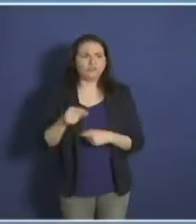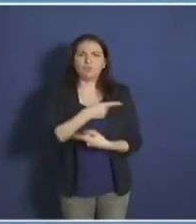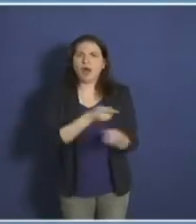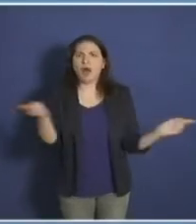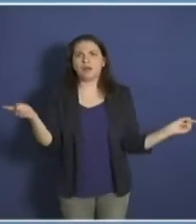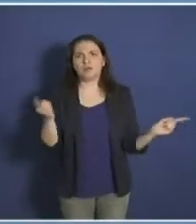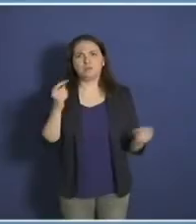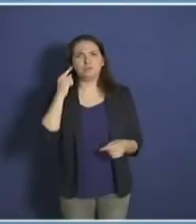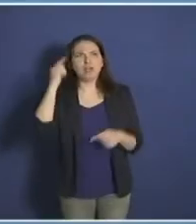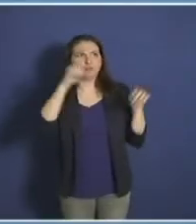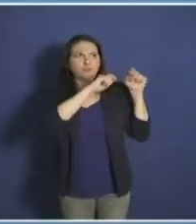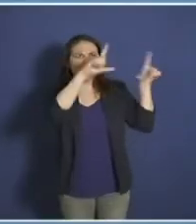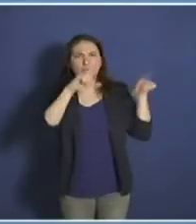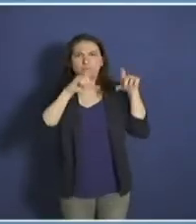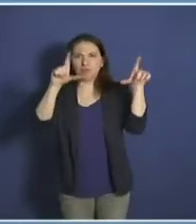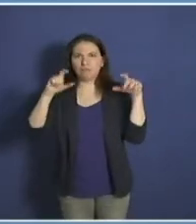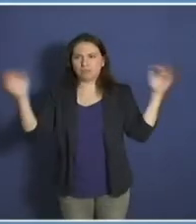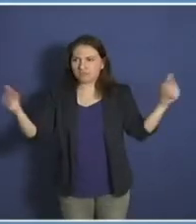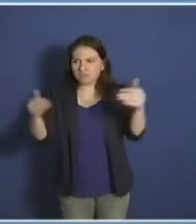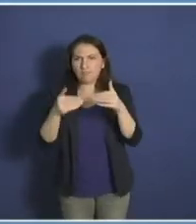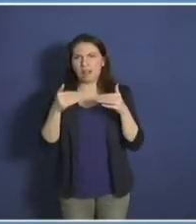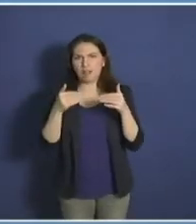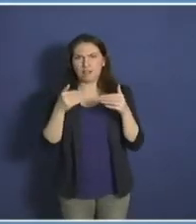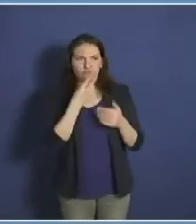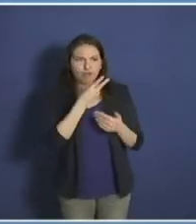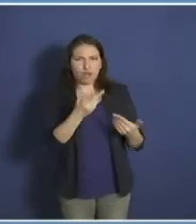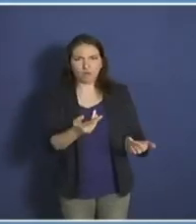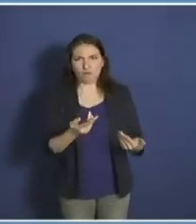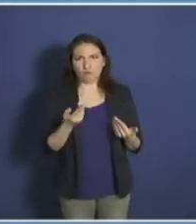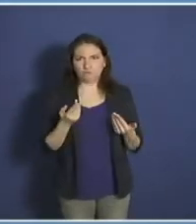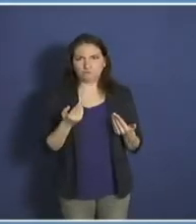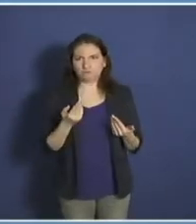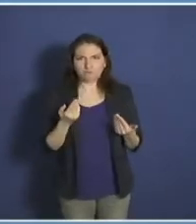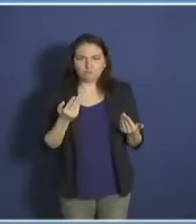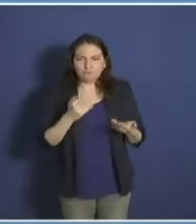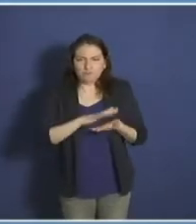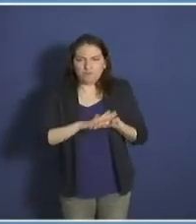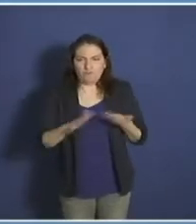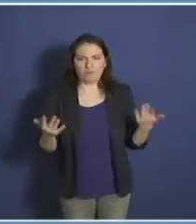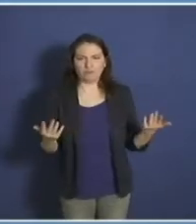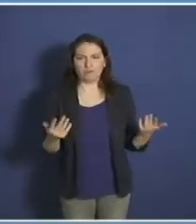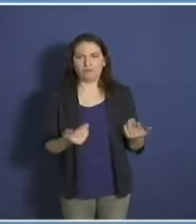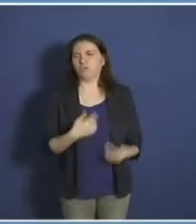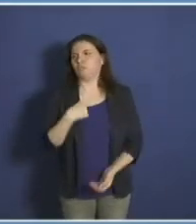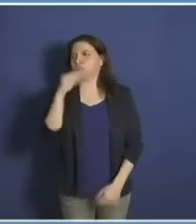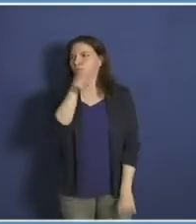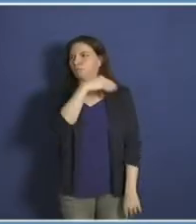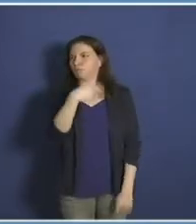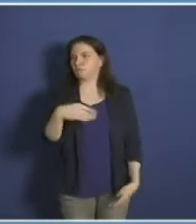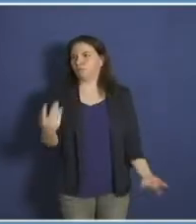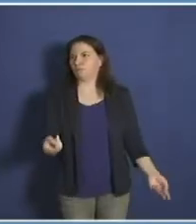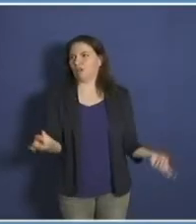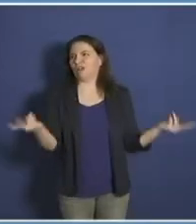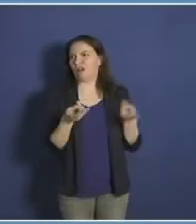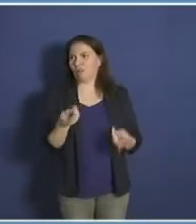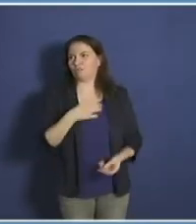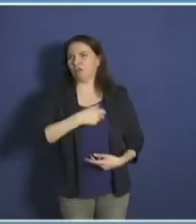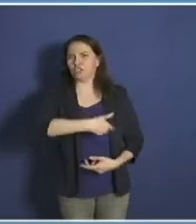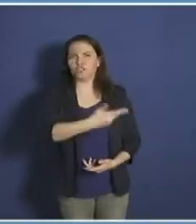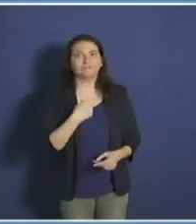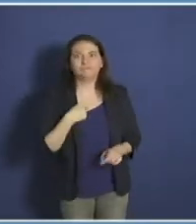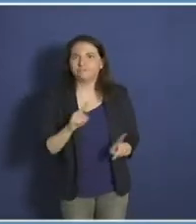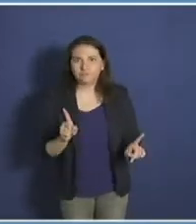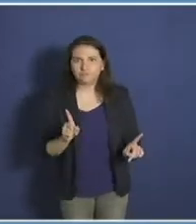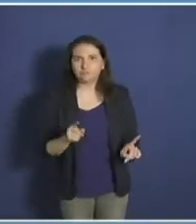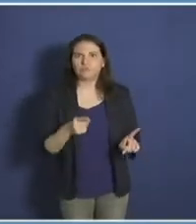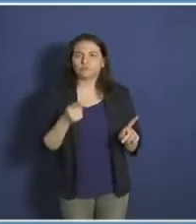Und wir sind ja nicht jemand, der irgendwie ignorant ist. Aber und mit der